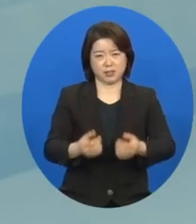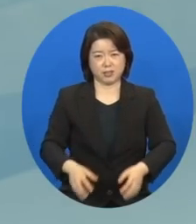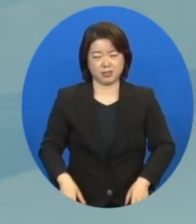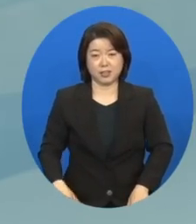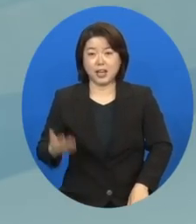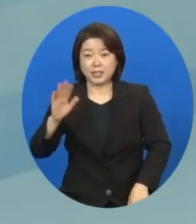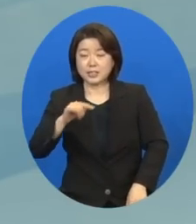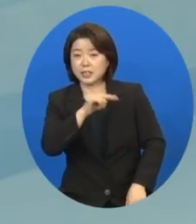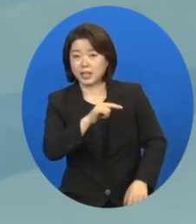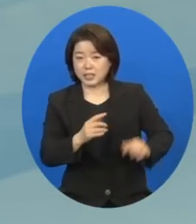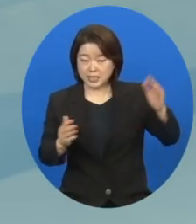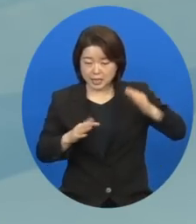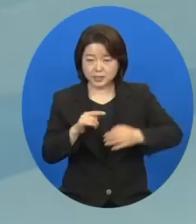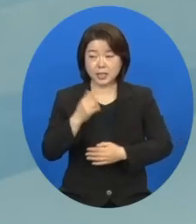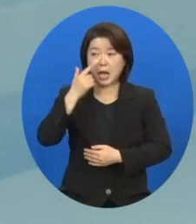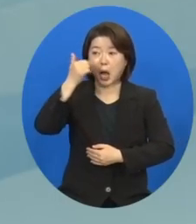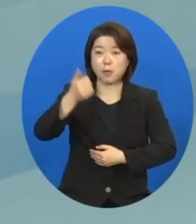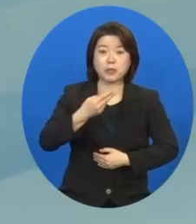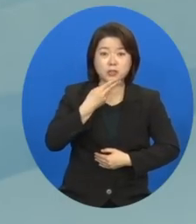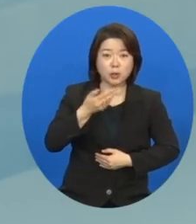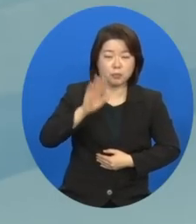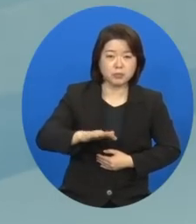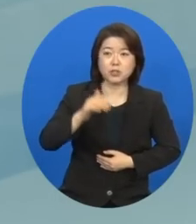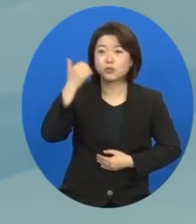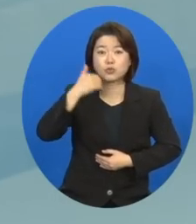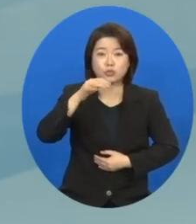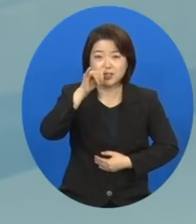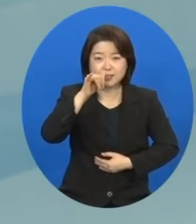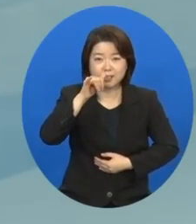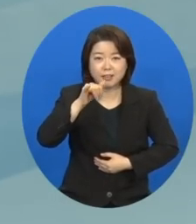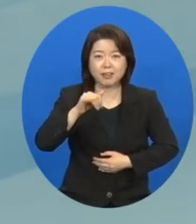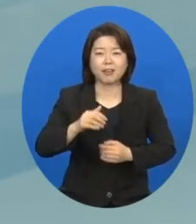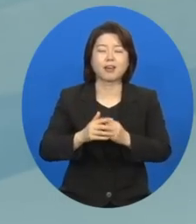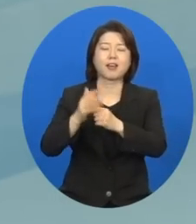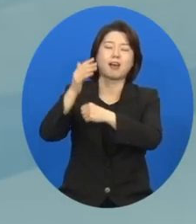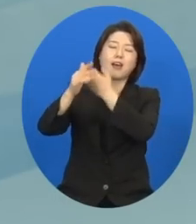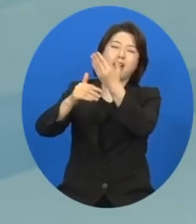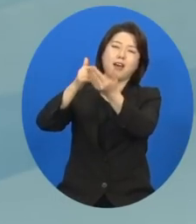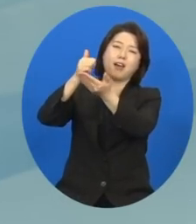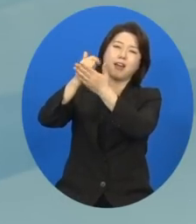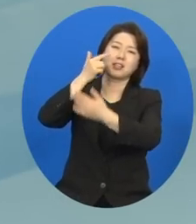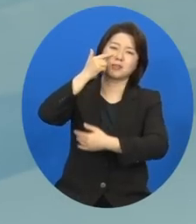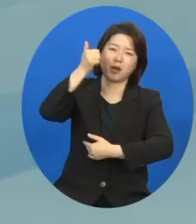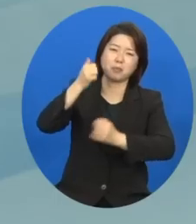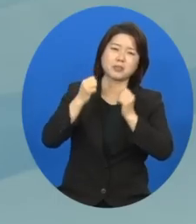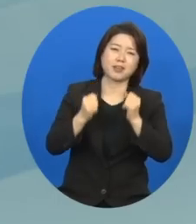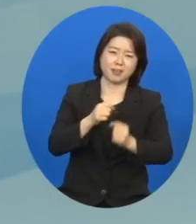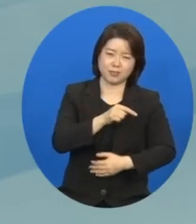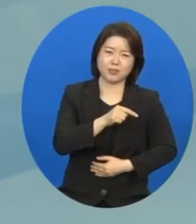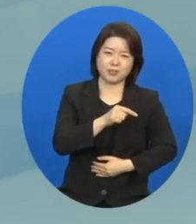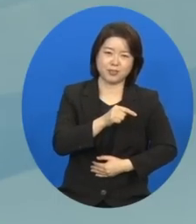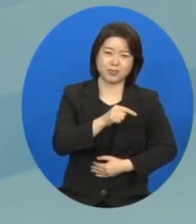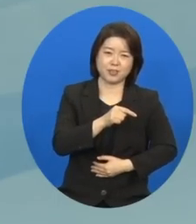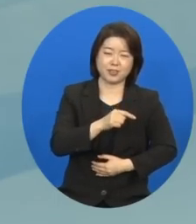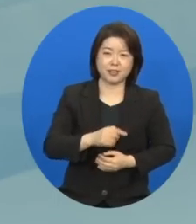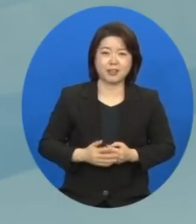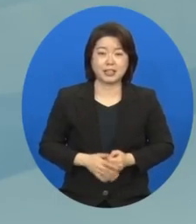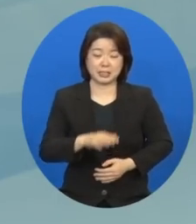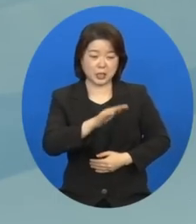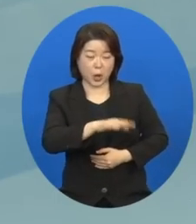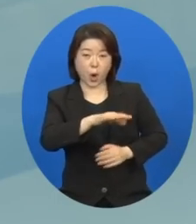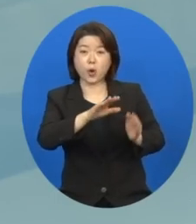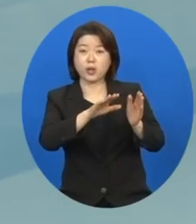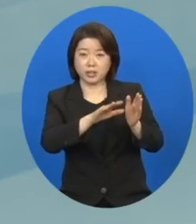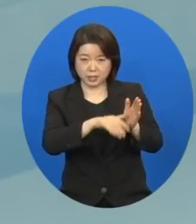그런데 이 아이에게는 아버지는 없었지만 누가 계셨을까요? 하나님 아버지가 있었습니다. 그 어린